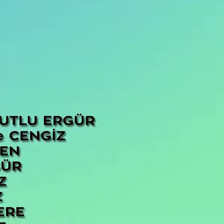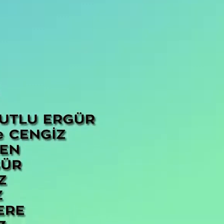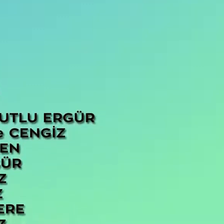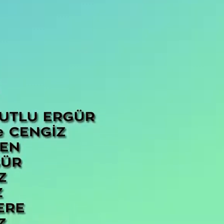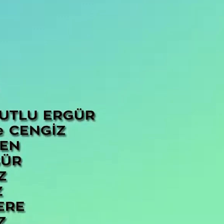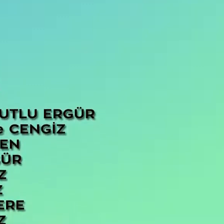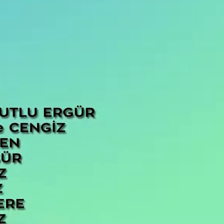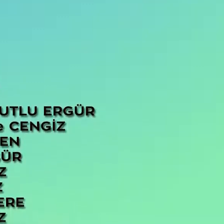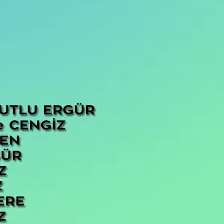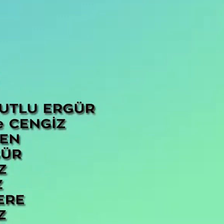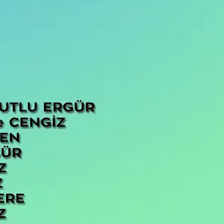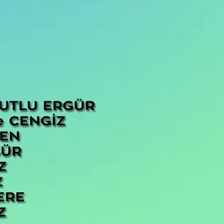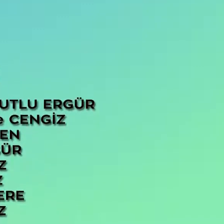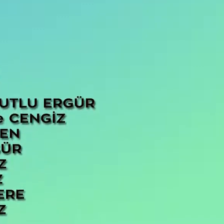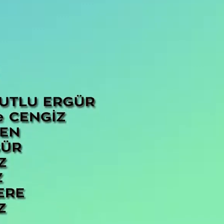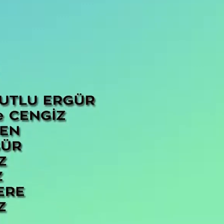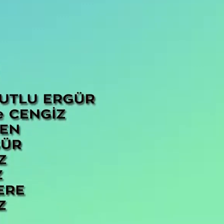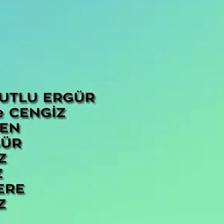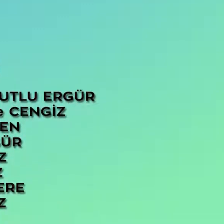Ben Berkay Ölmez.